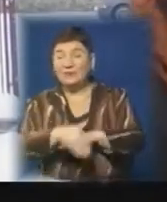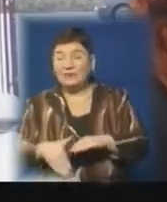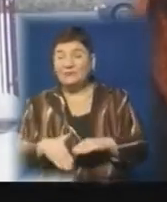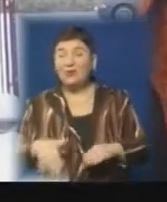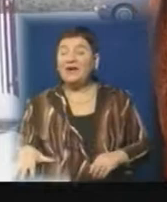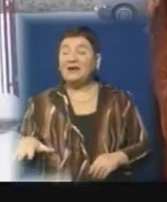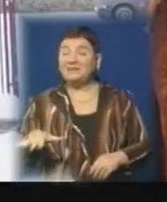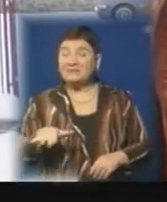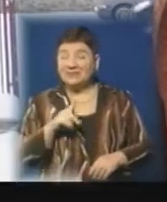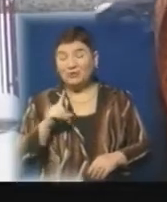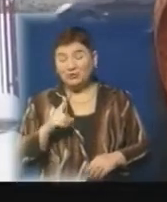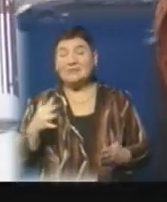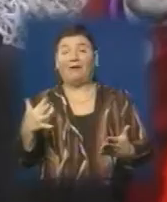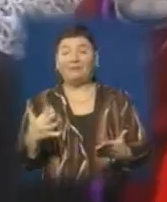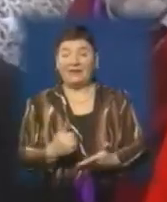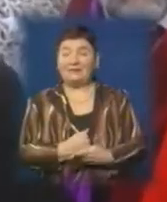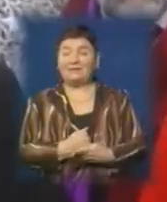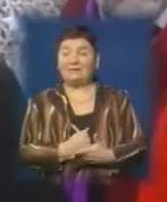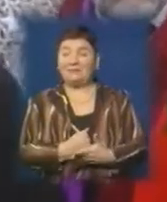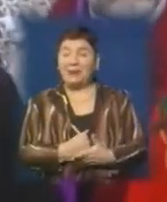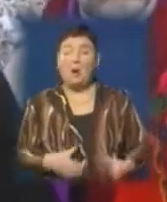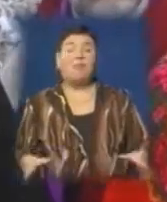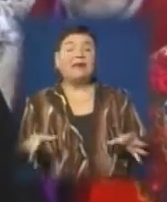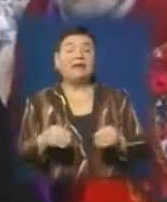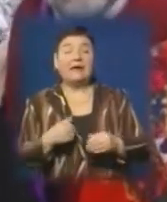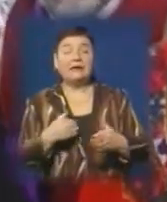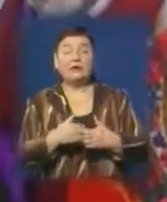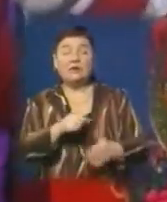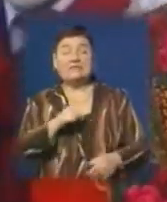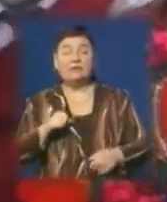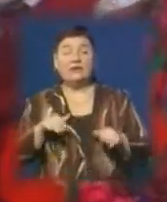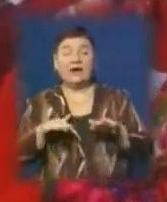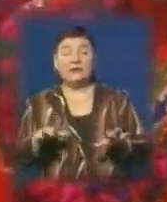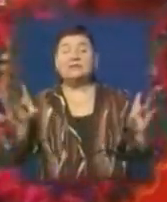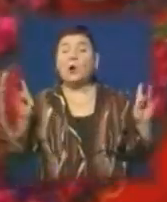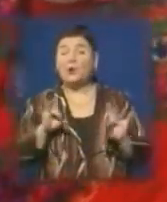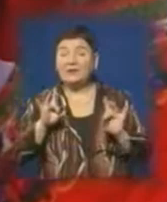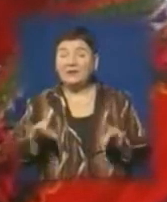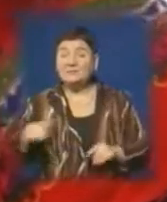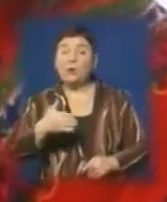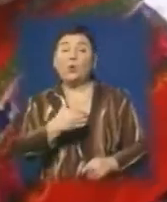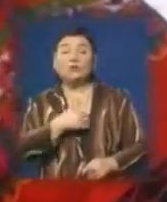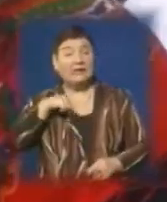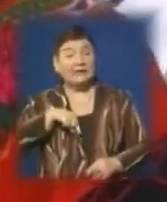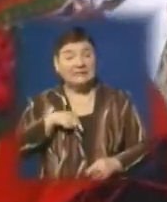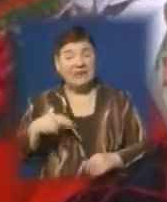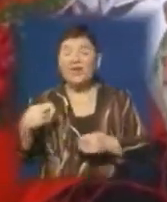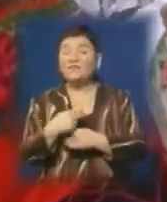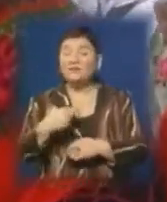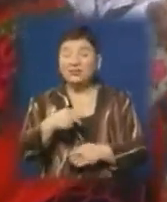все ж таки щось вдається. Приєднатися до самодіяльної коляди можуть усі охочі. Важливо мати настрій і вивчити